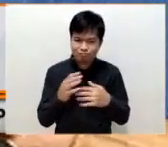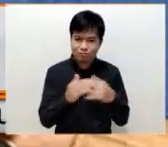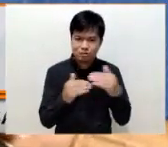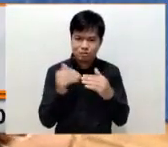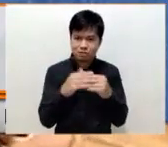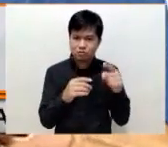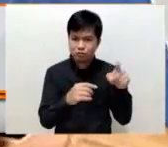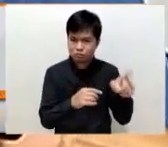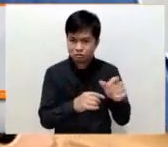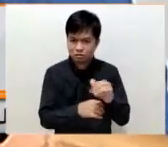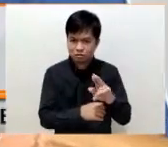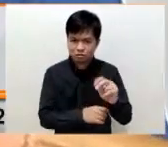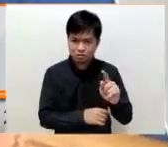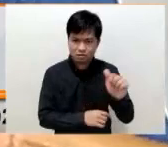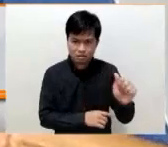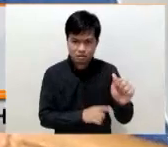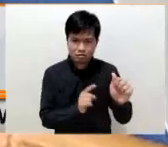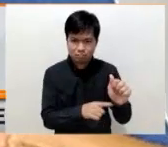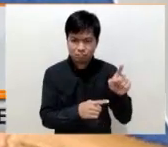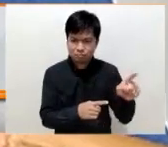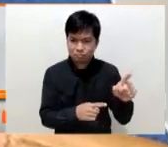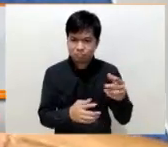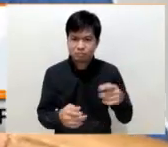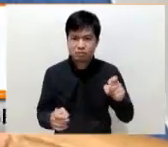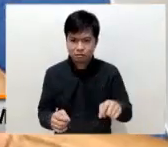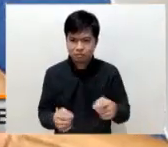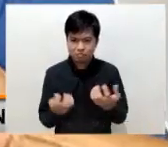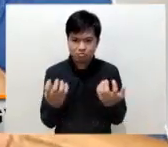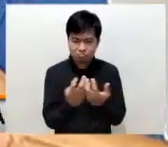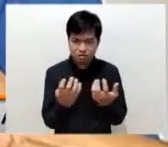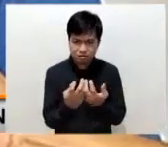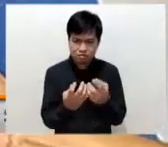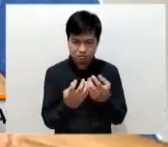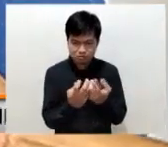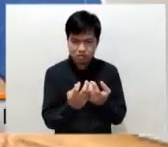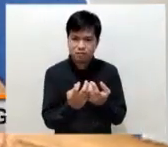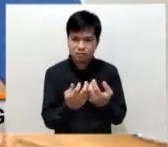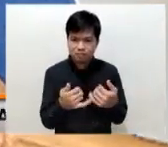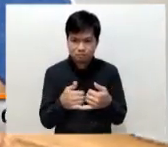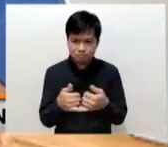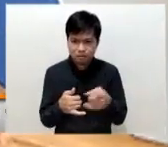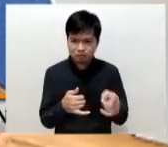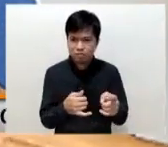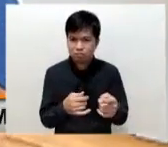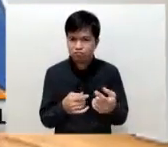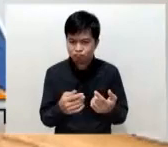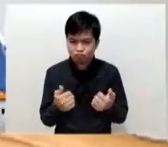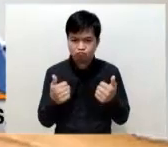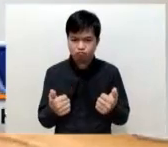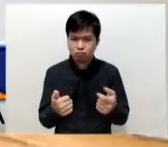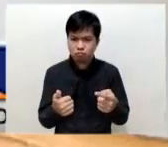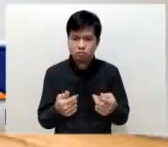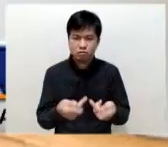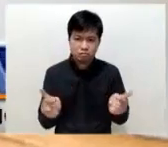us to keep the Thrilla in Manila sign up and allow this great arena to be what it is every day